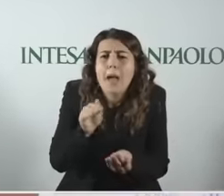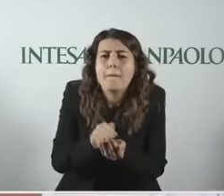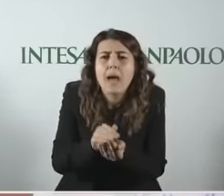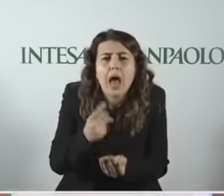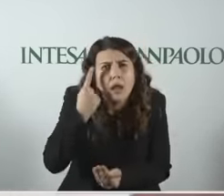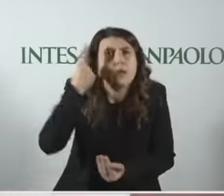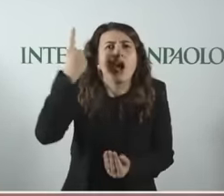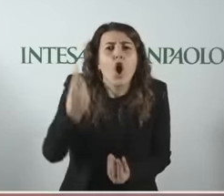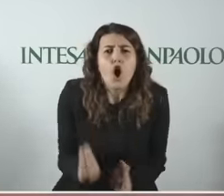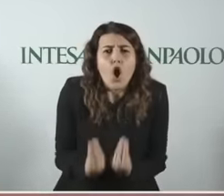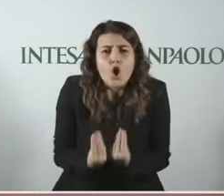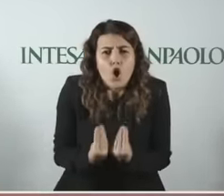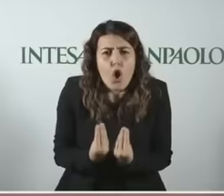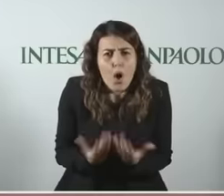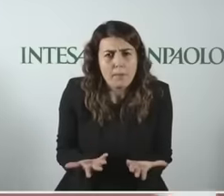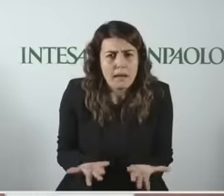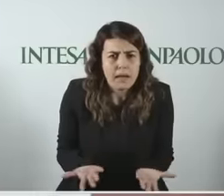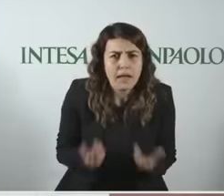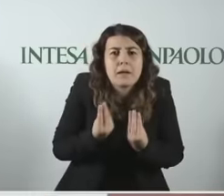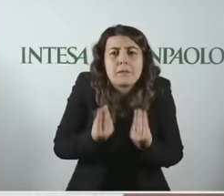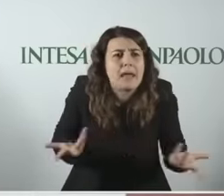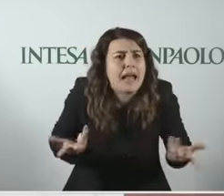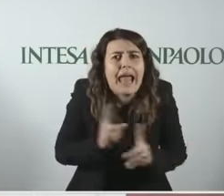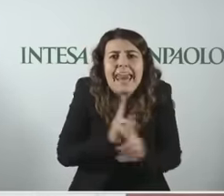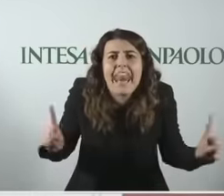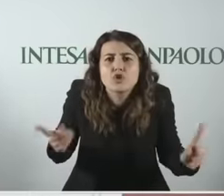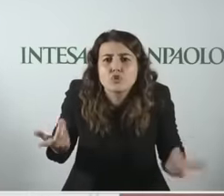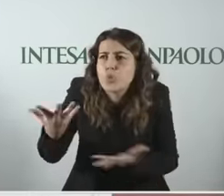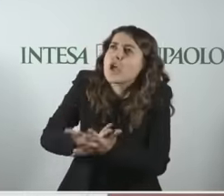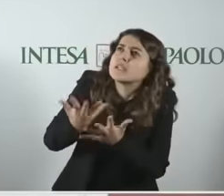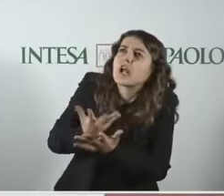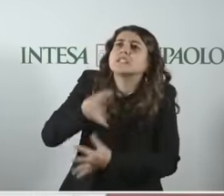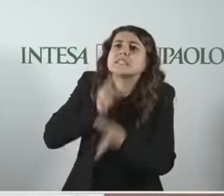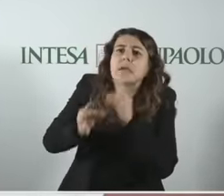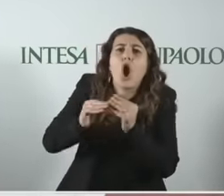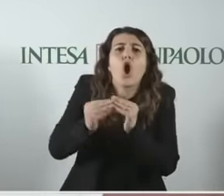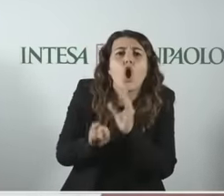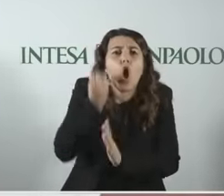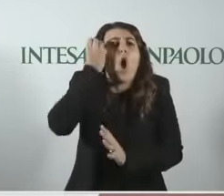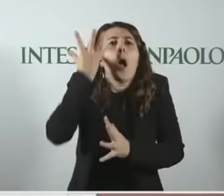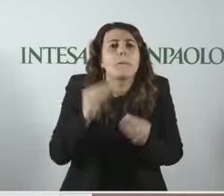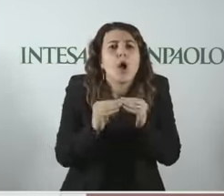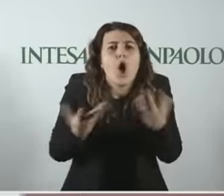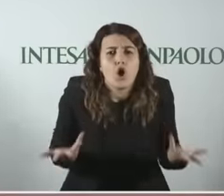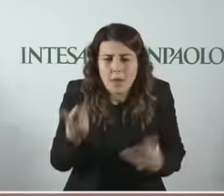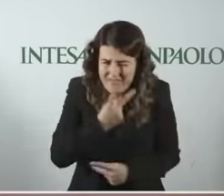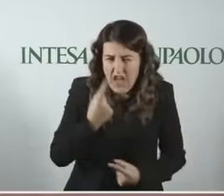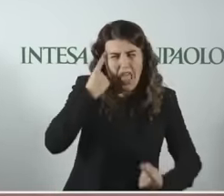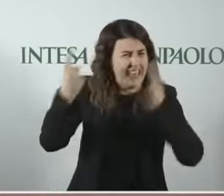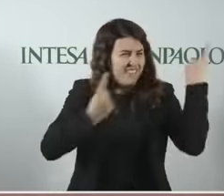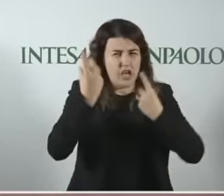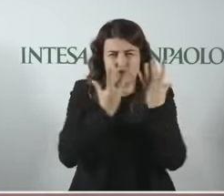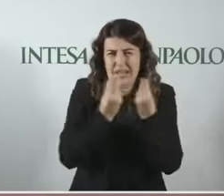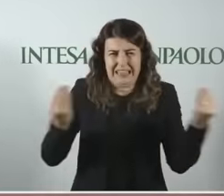Perché su quello come dire nessuno ce l'ha raccontato e tutti noi credo di fronte a tante invenzioni Ma